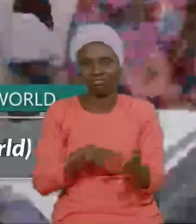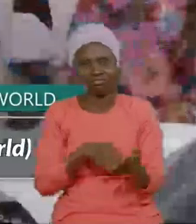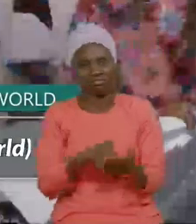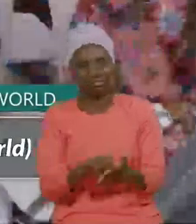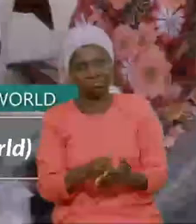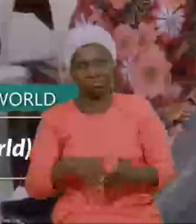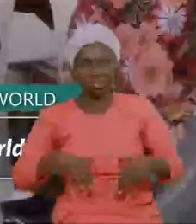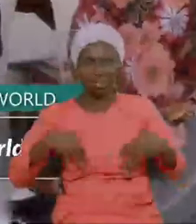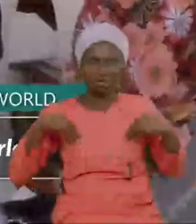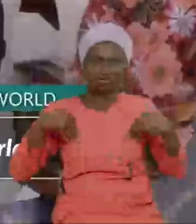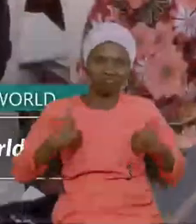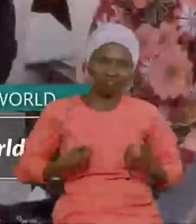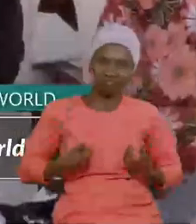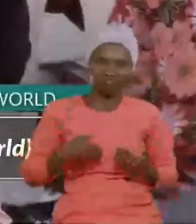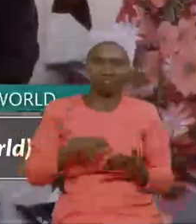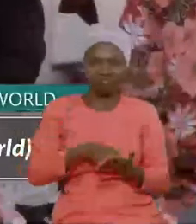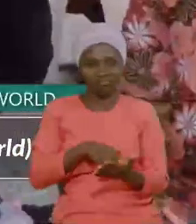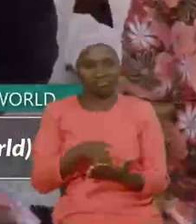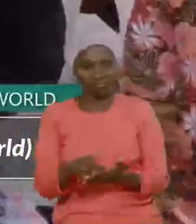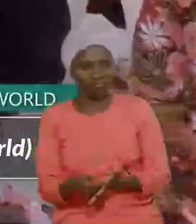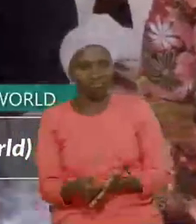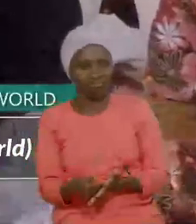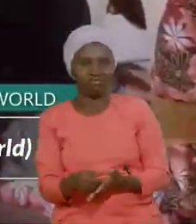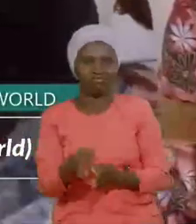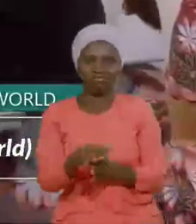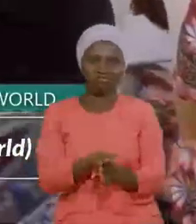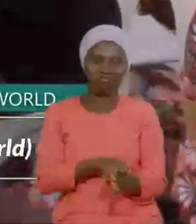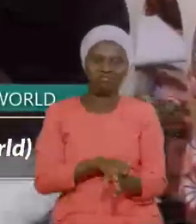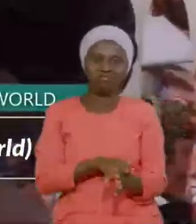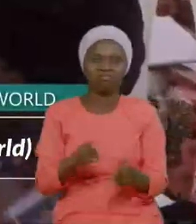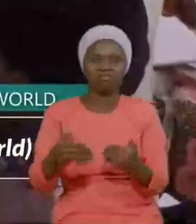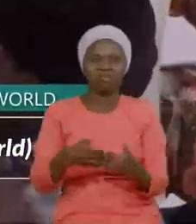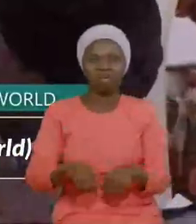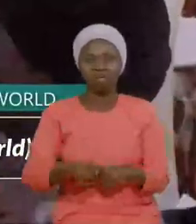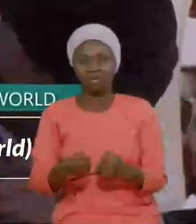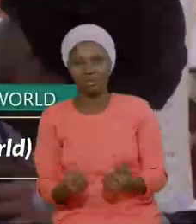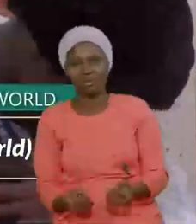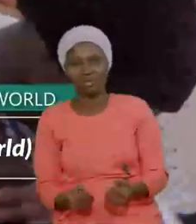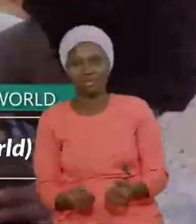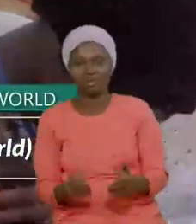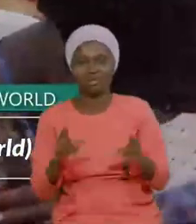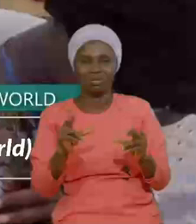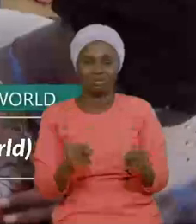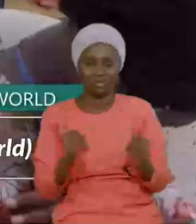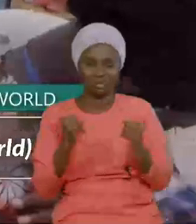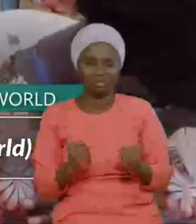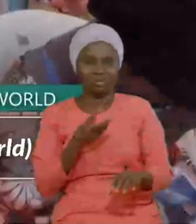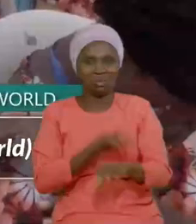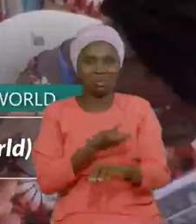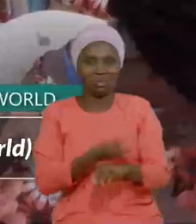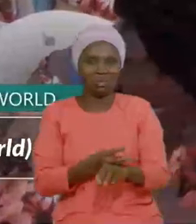Ne sois pas un traînard, fatigué, faible, qui n'a pas de colonne